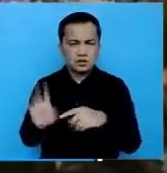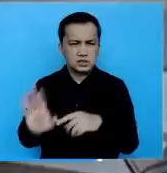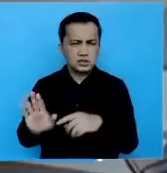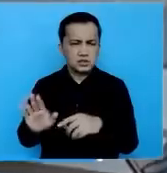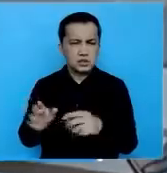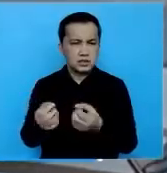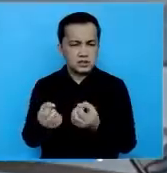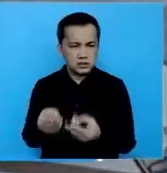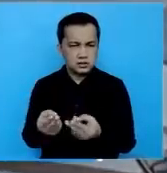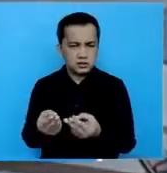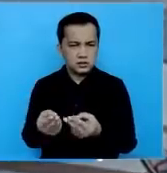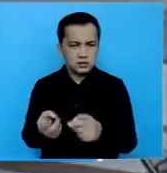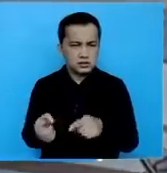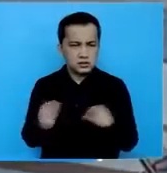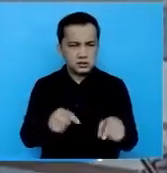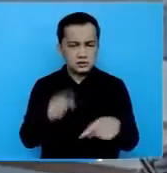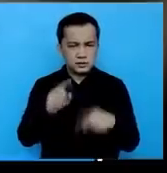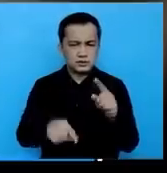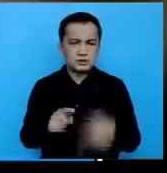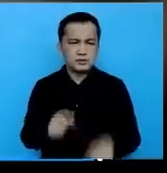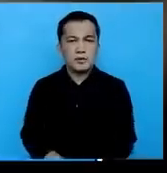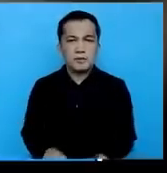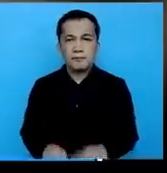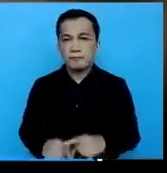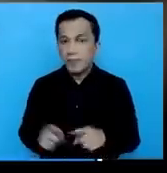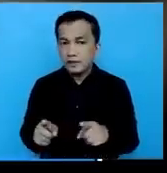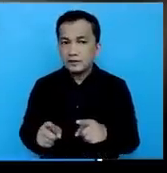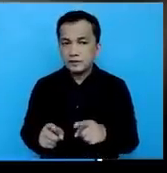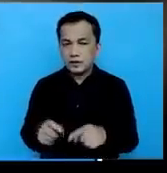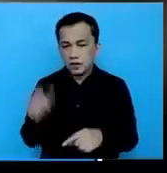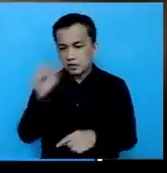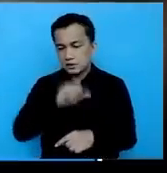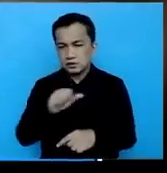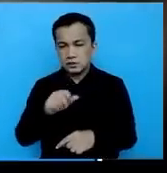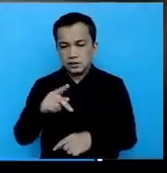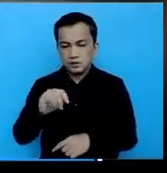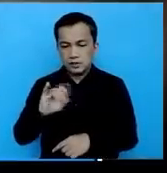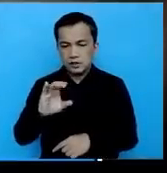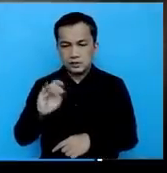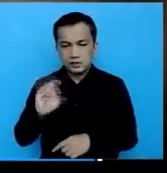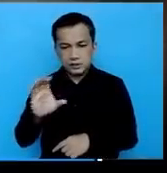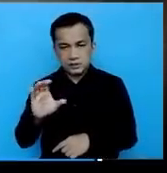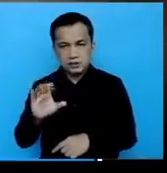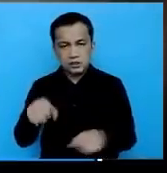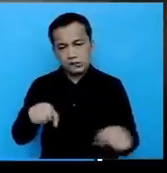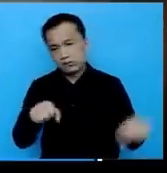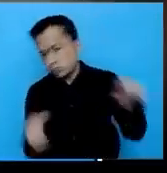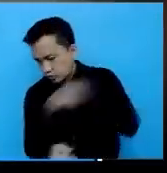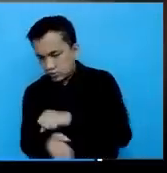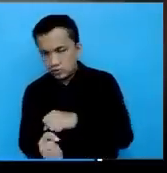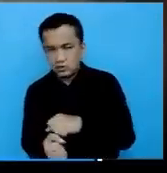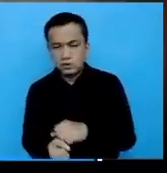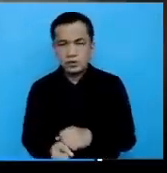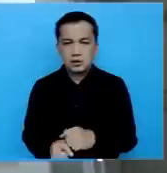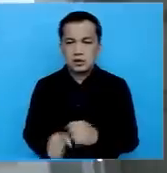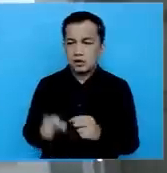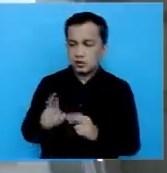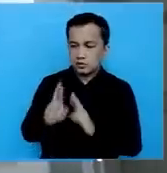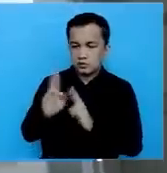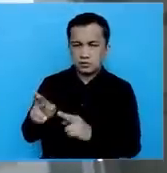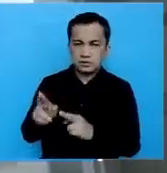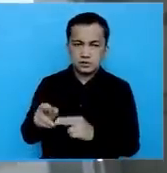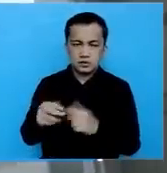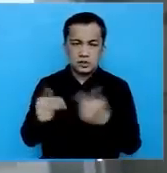ka-live-in at ang kanilang kaibigan. Pero dahil sa kalasingan ni Patrick, sumimplang sila. Rumispondi naman ang mga